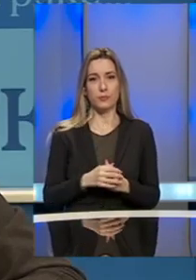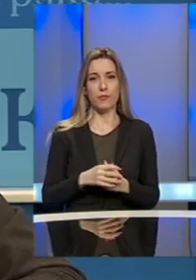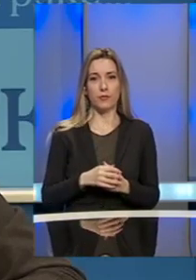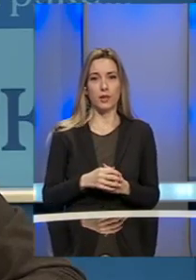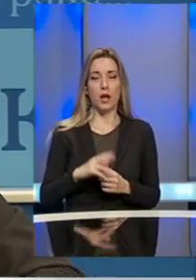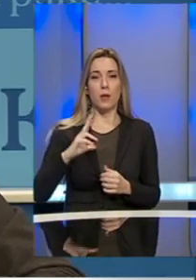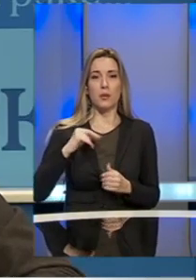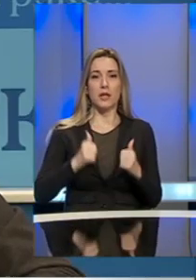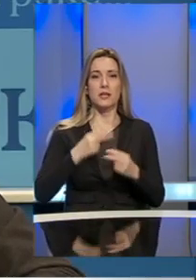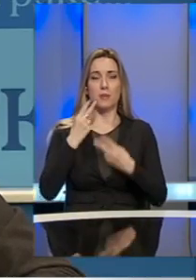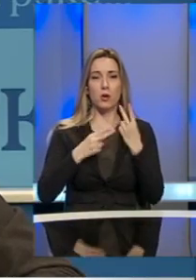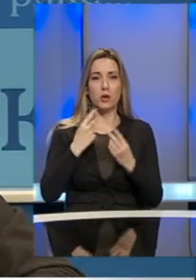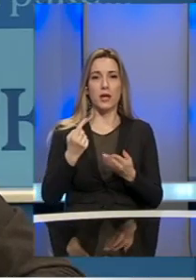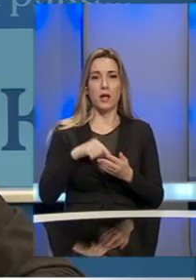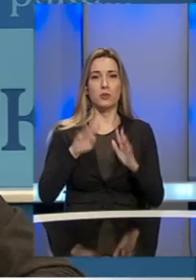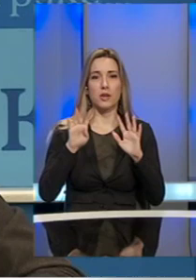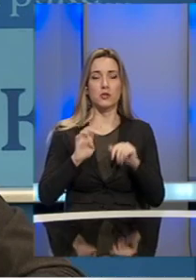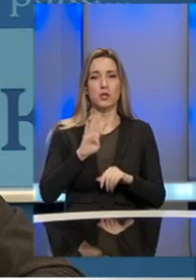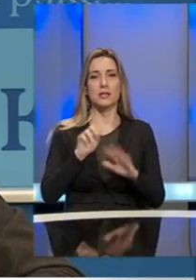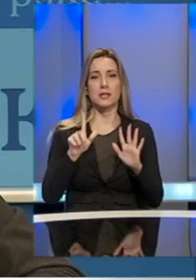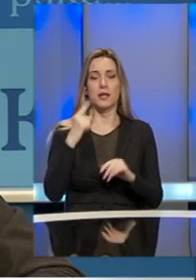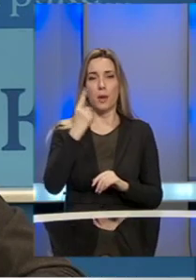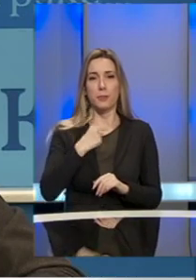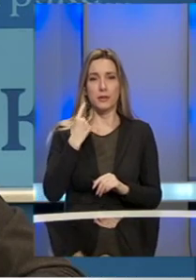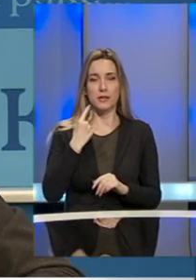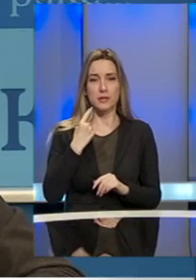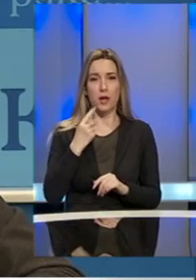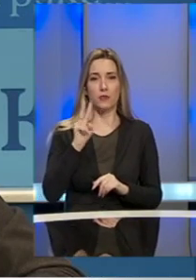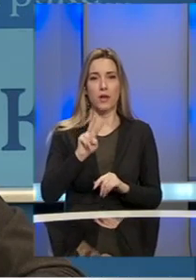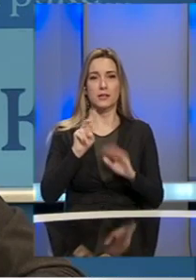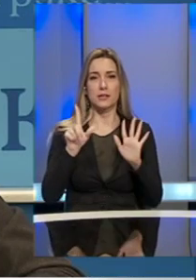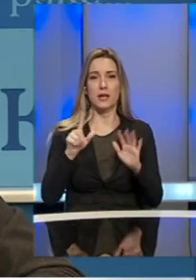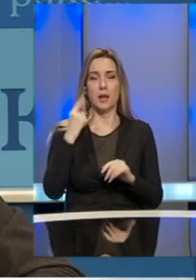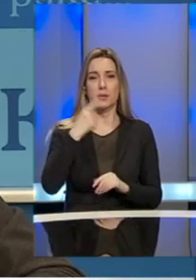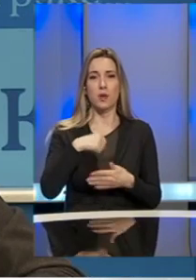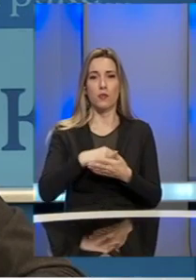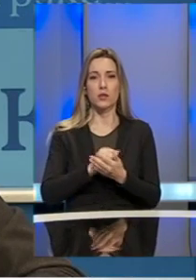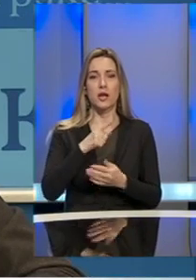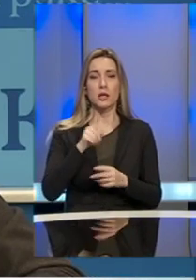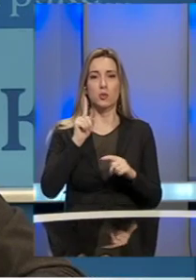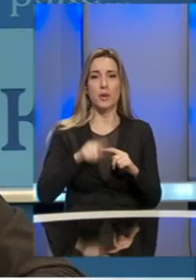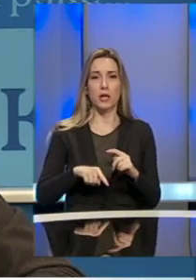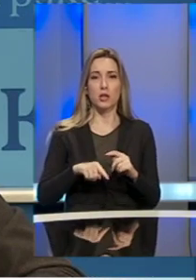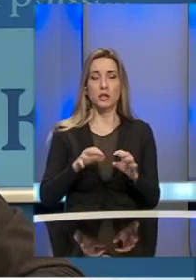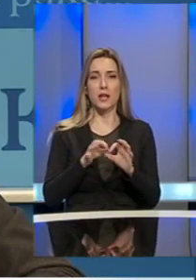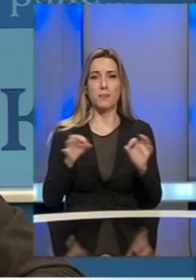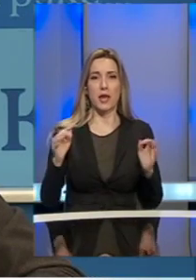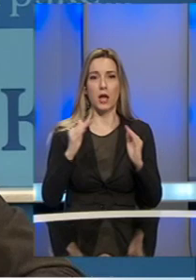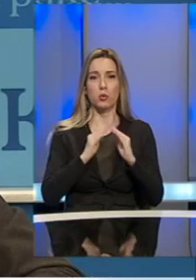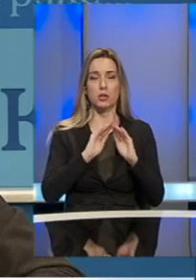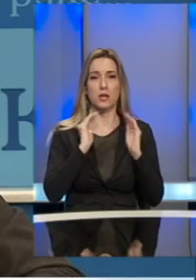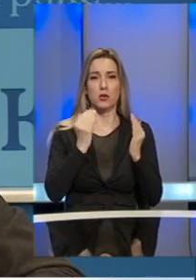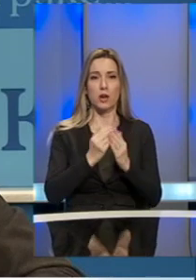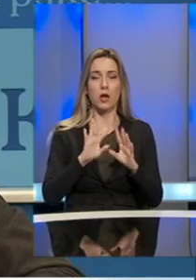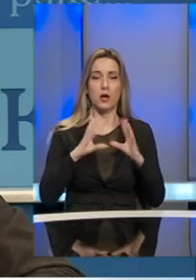Komunalna policija je danas prekontrolisala 1947 lica. Kod 27 lica je utvrđeno da su prekršili mjere kućne